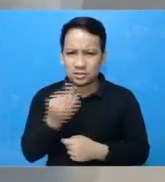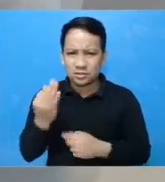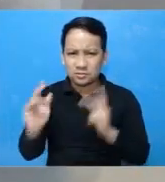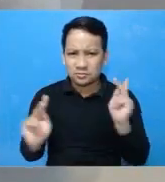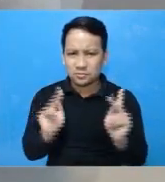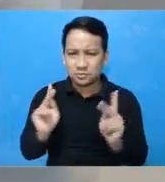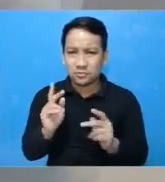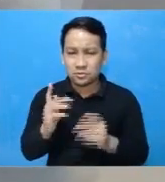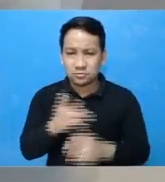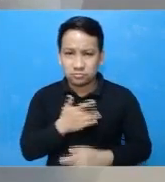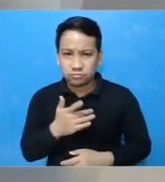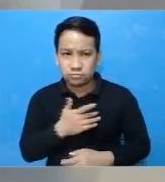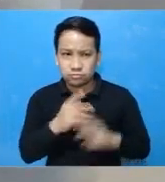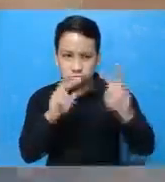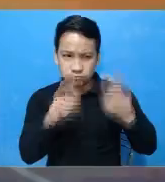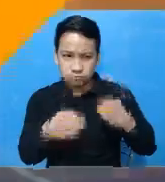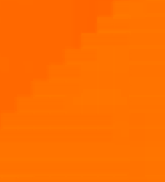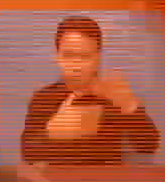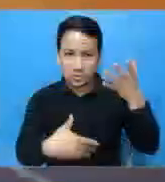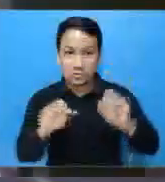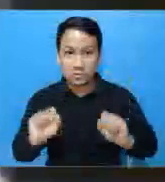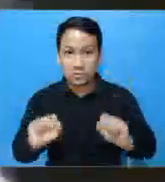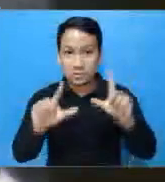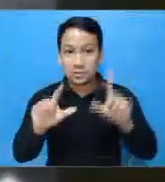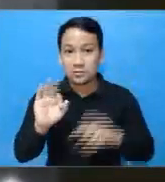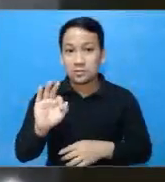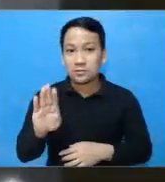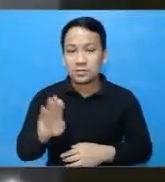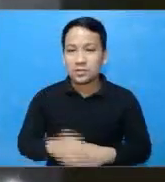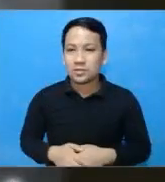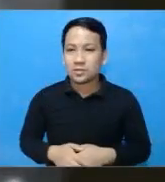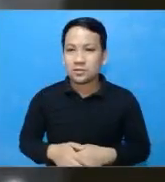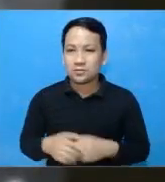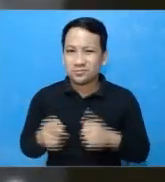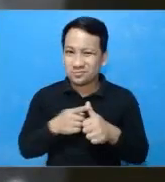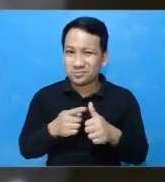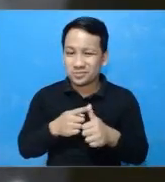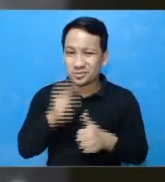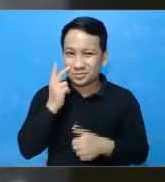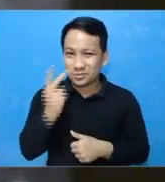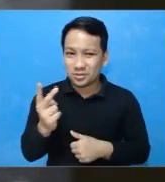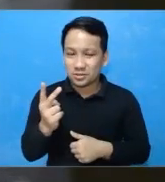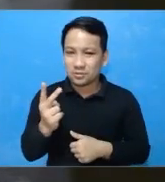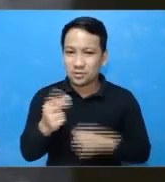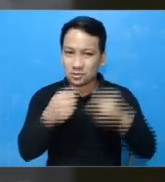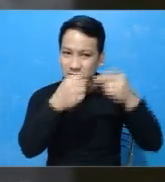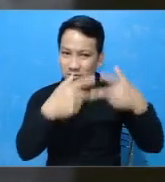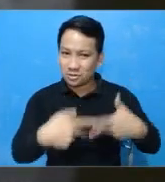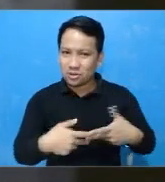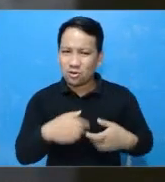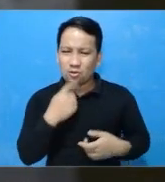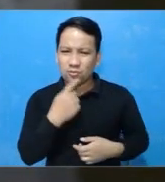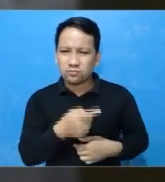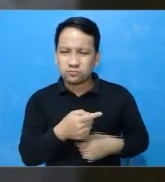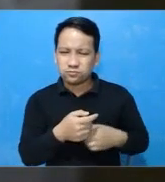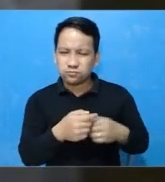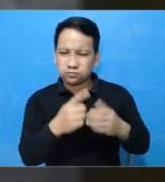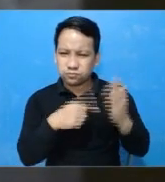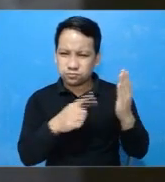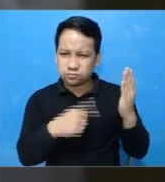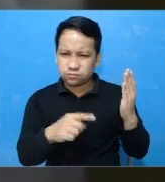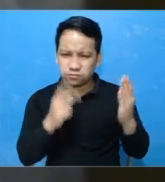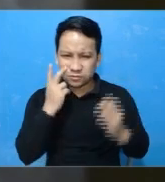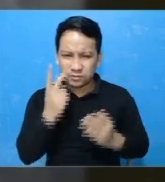News 5 Facebook page. Unahin natin ang netizen na ito na nairita raw dahil pati ang vaccine, aba, may